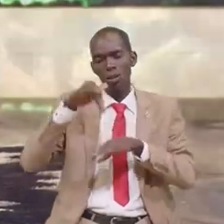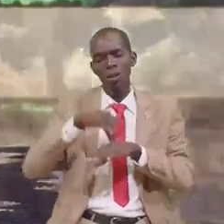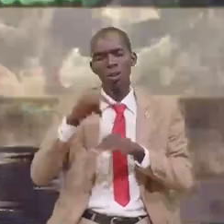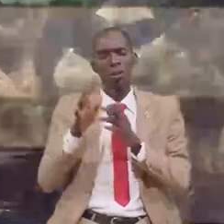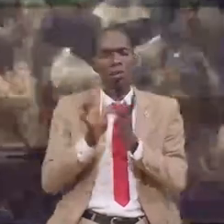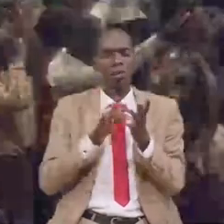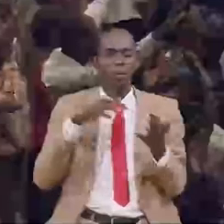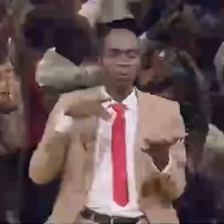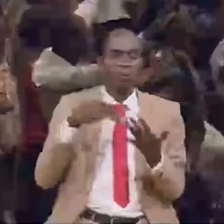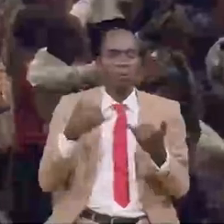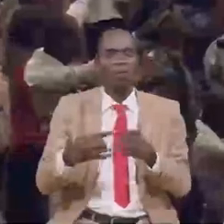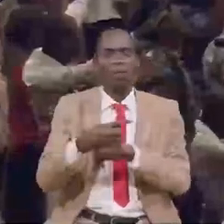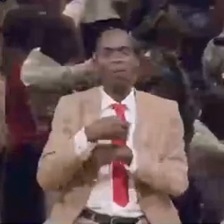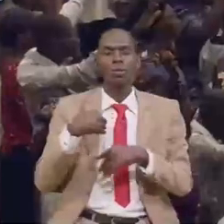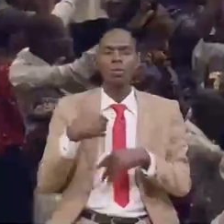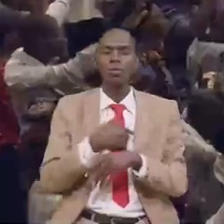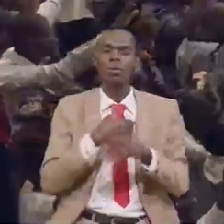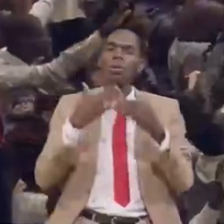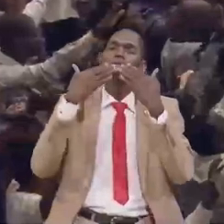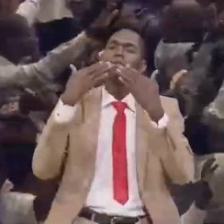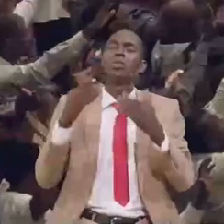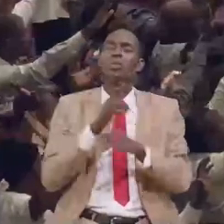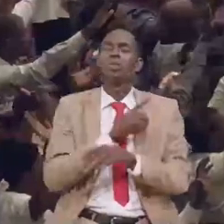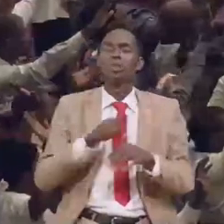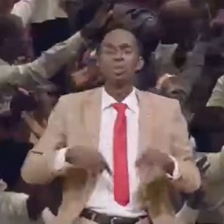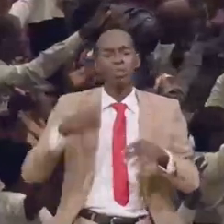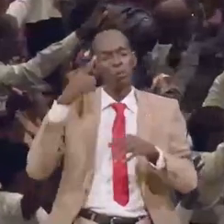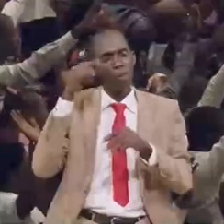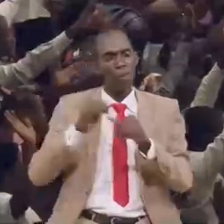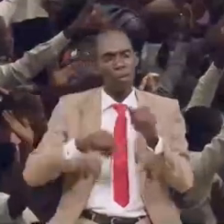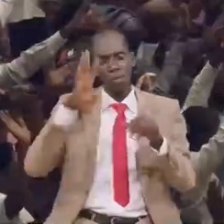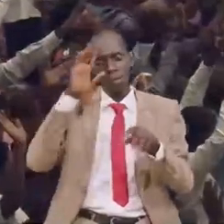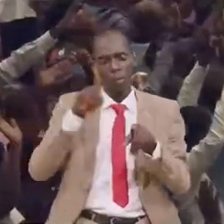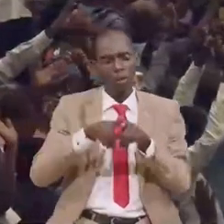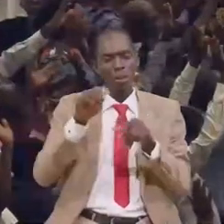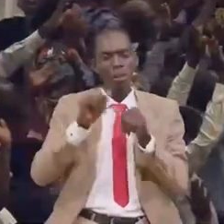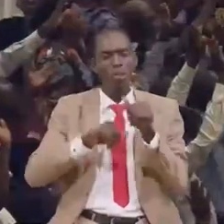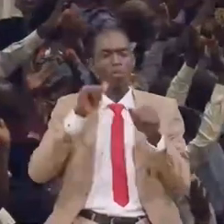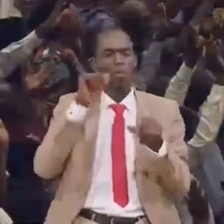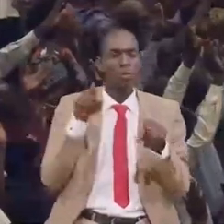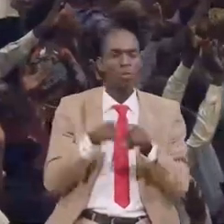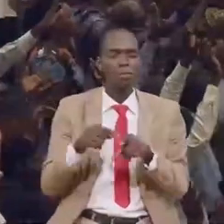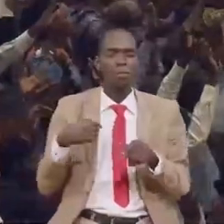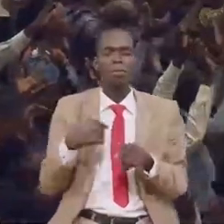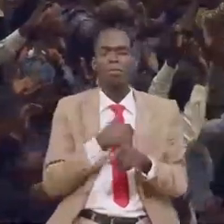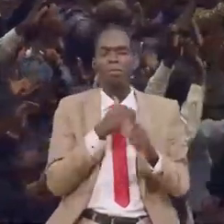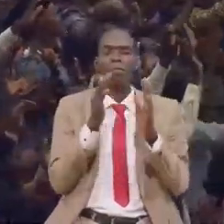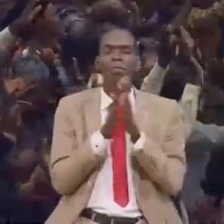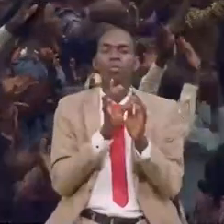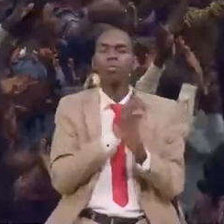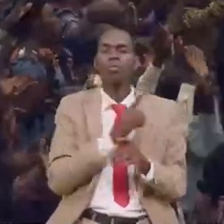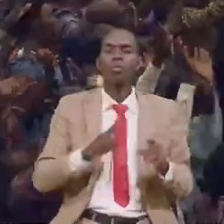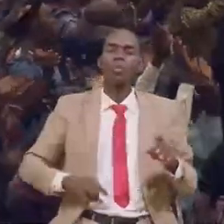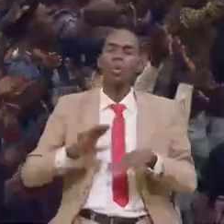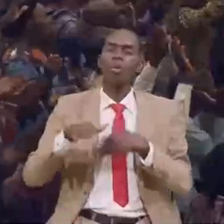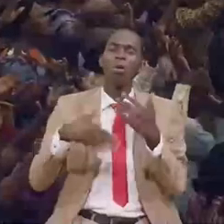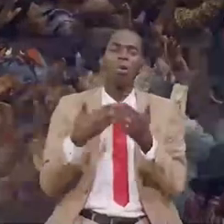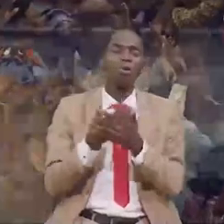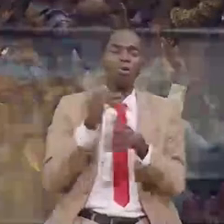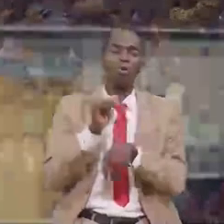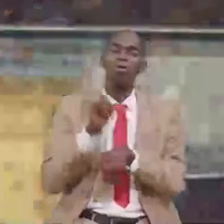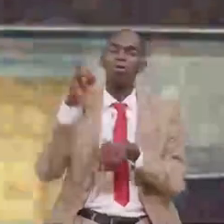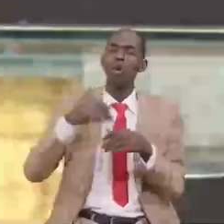jour. Nous te disons merci pour chaque frère, chaque sœur. Nous prions Seigneur que toute la parole que tu